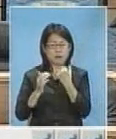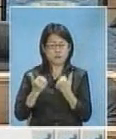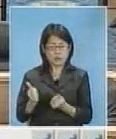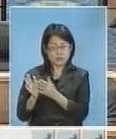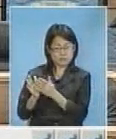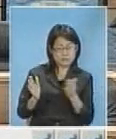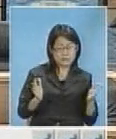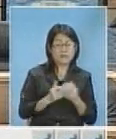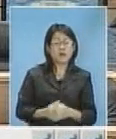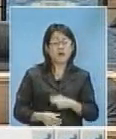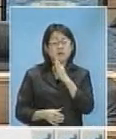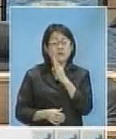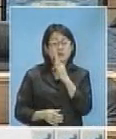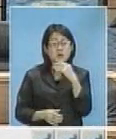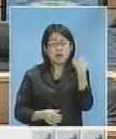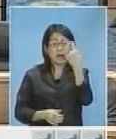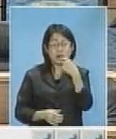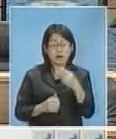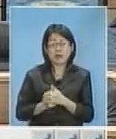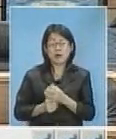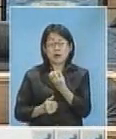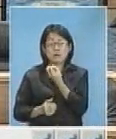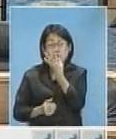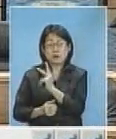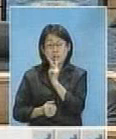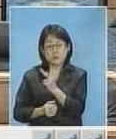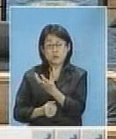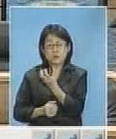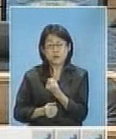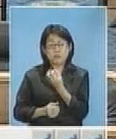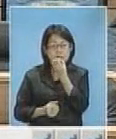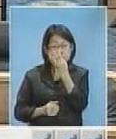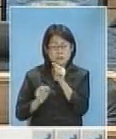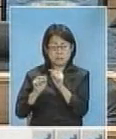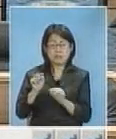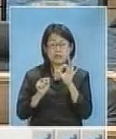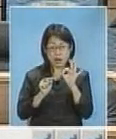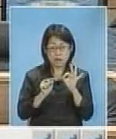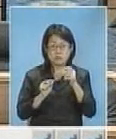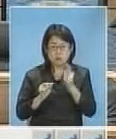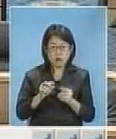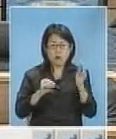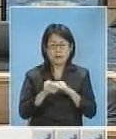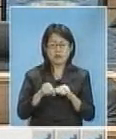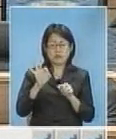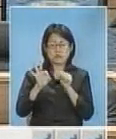ถ้าคุณเคยเสียตราดอกเบี้ยเงินกู้อยู่ 9% คุณก็จะต้องเสีย